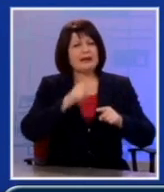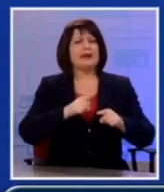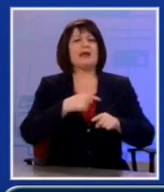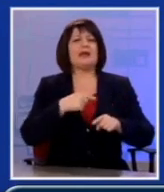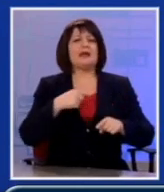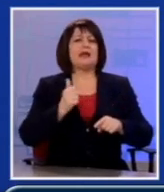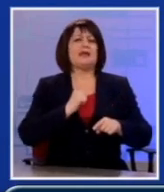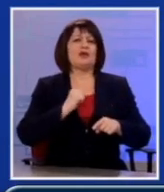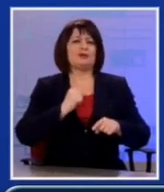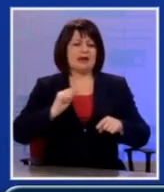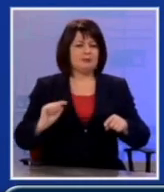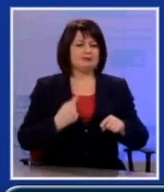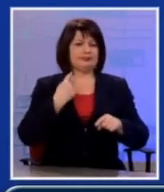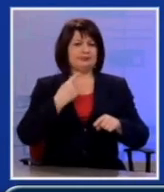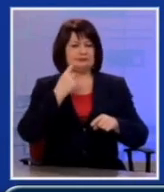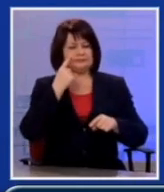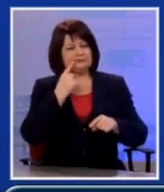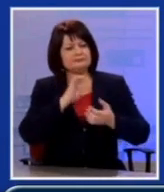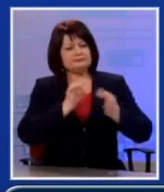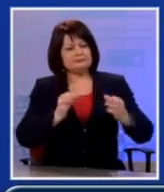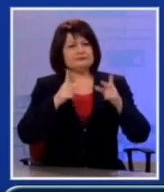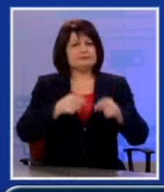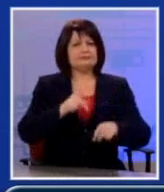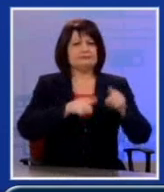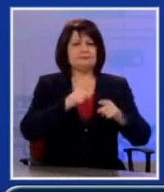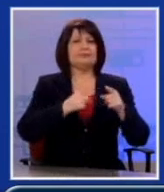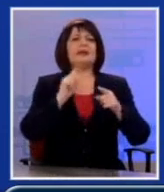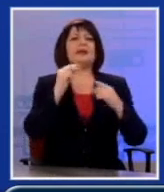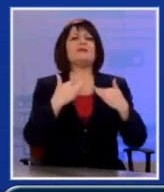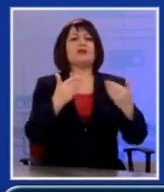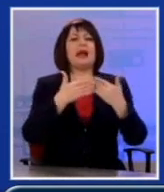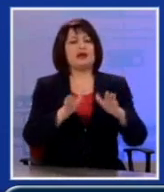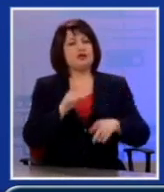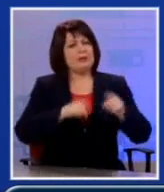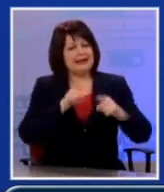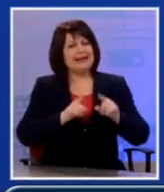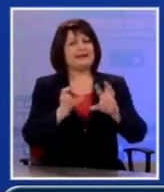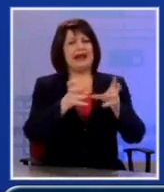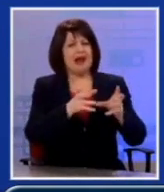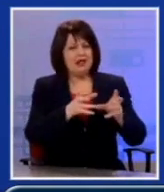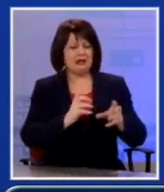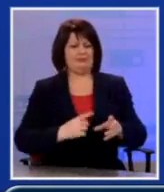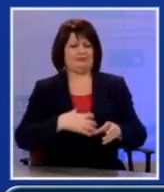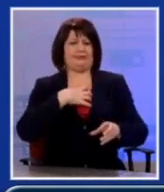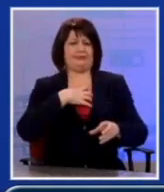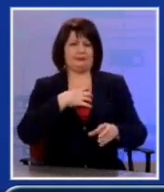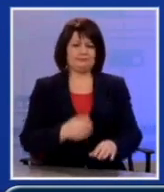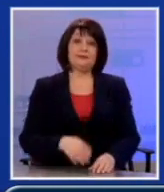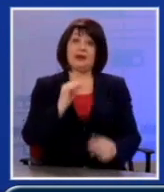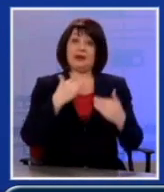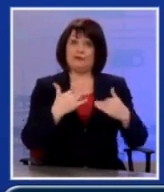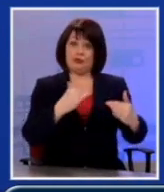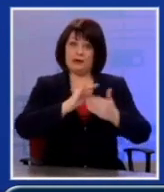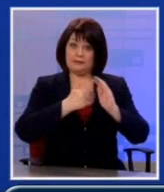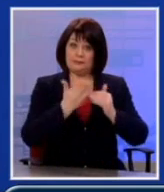που ενοχλούνται όταν το Κοινοβούλιο λειτουργεί. Η Βουλή θα μεριμνά για